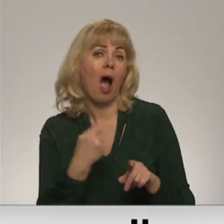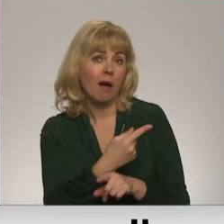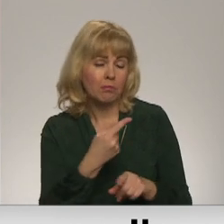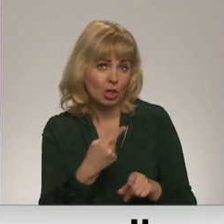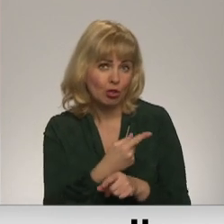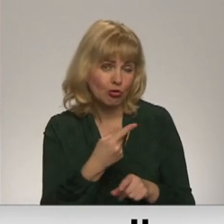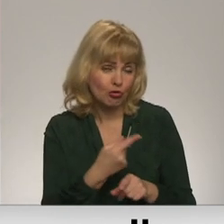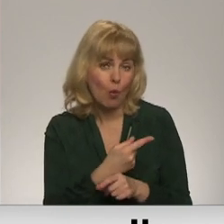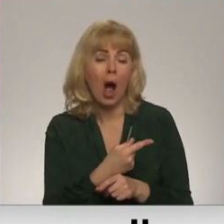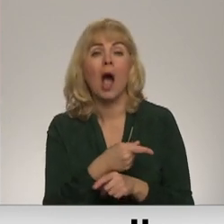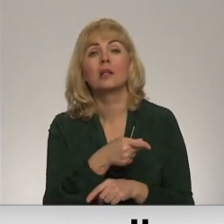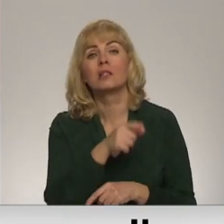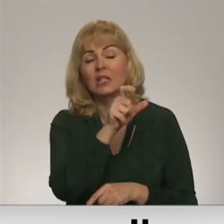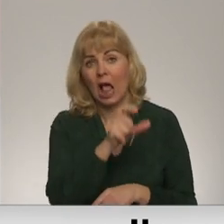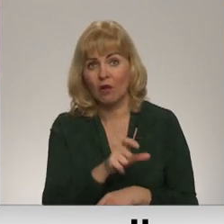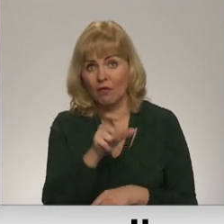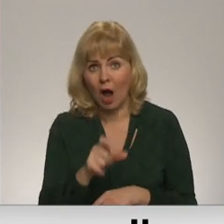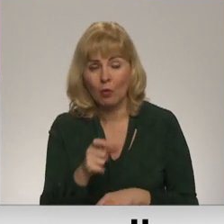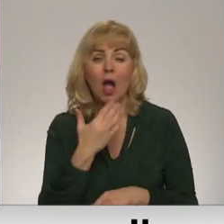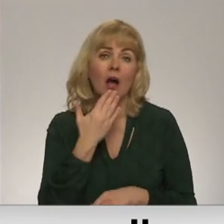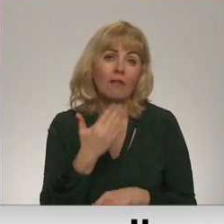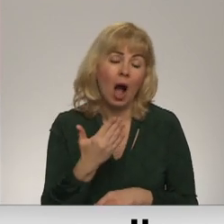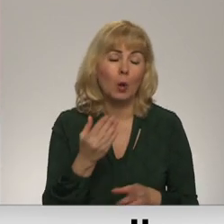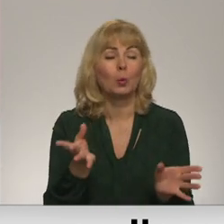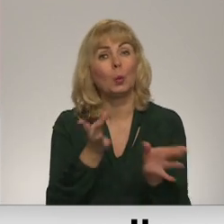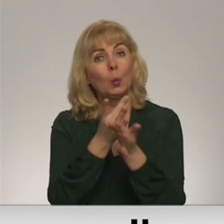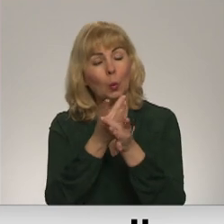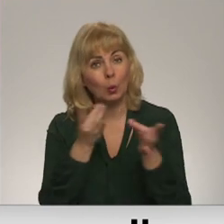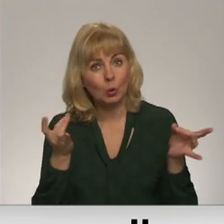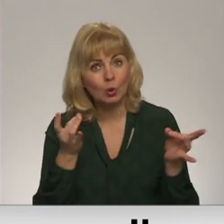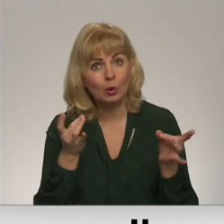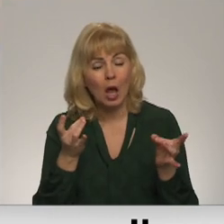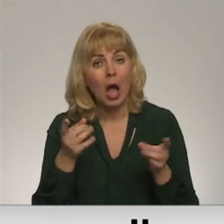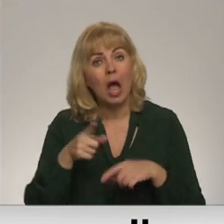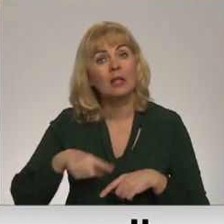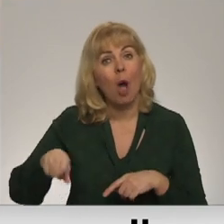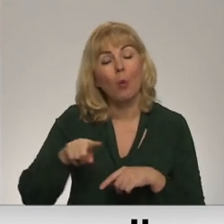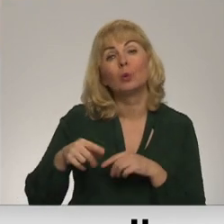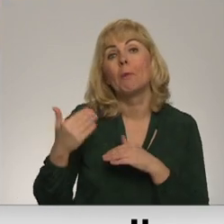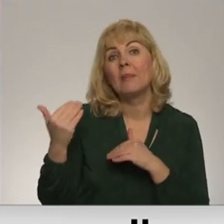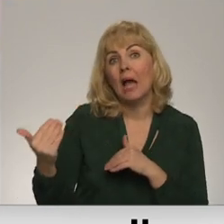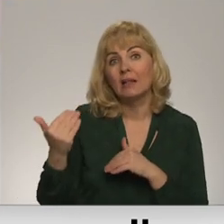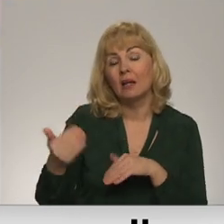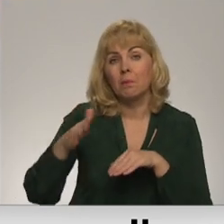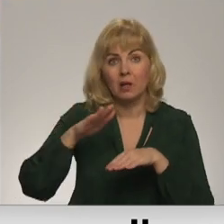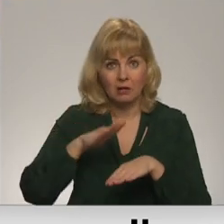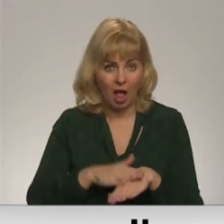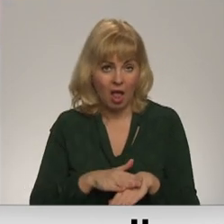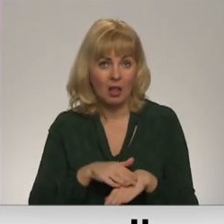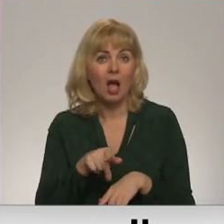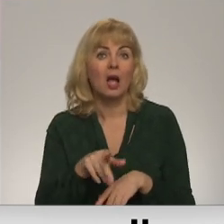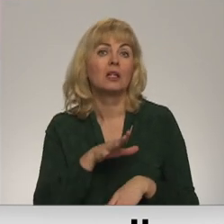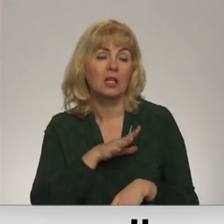apvainot cilvēku valodu, kultūras, etniskas piederības dēļ,